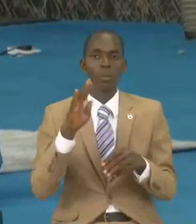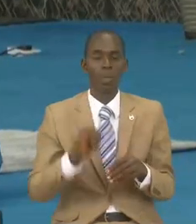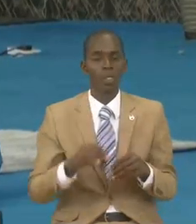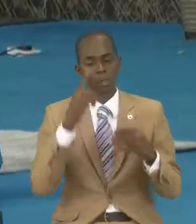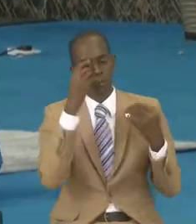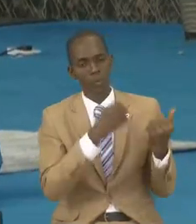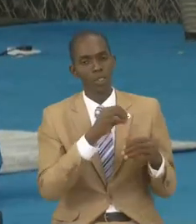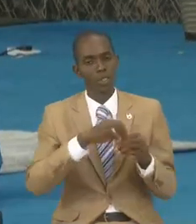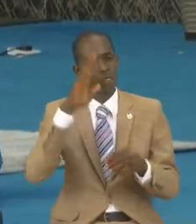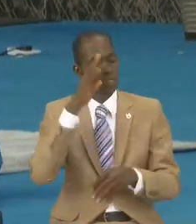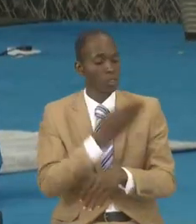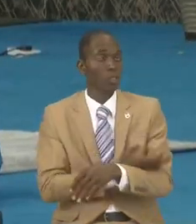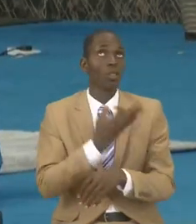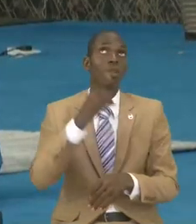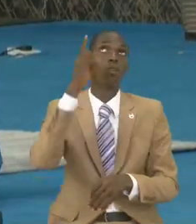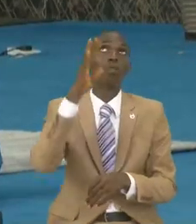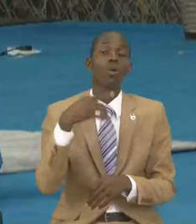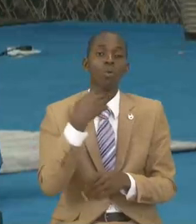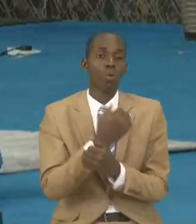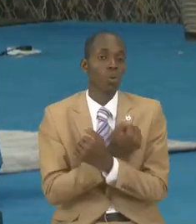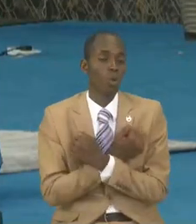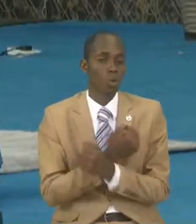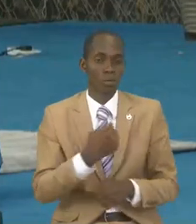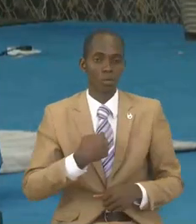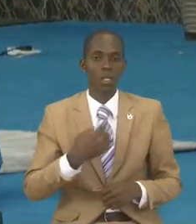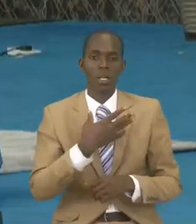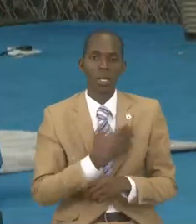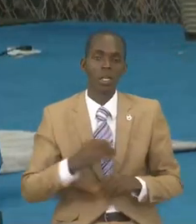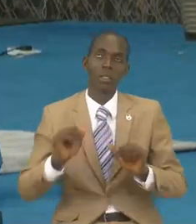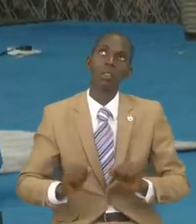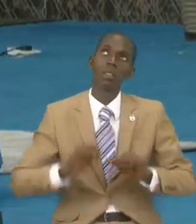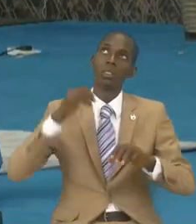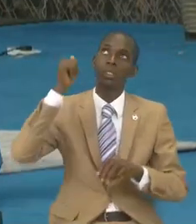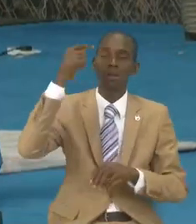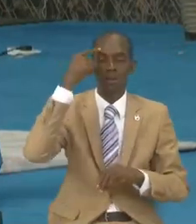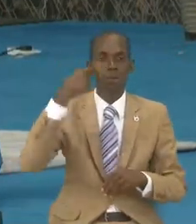de Dieu qui m'a aimé et qui s'est livré lui-même pour moi.